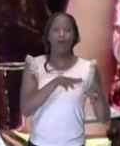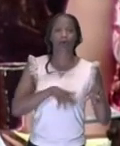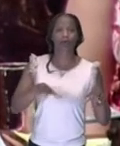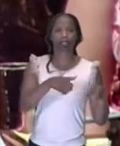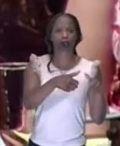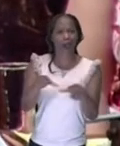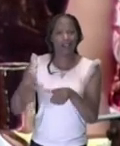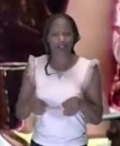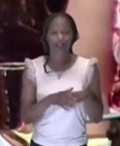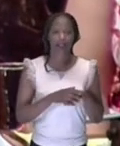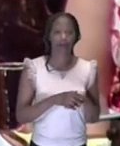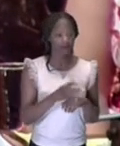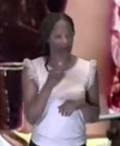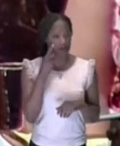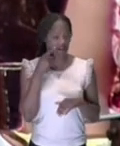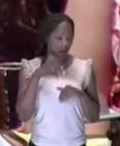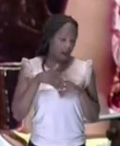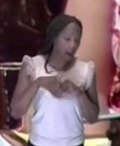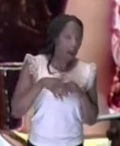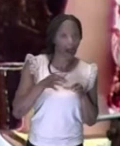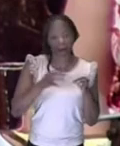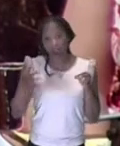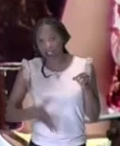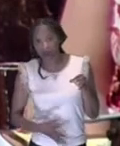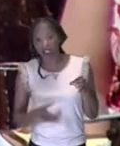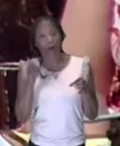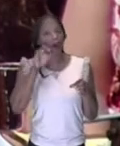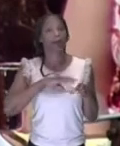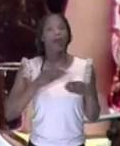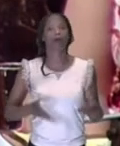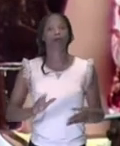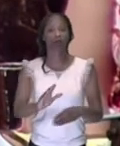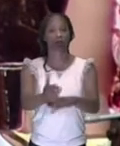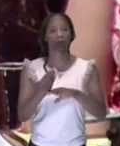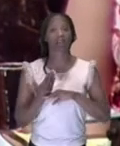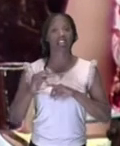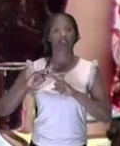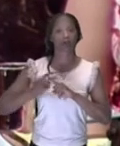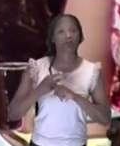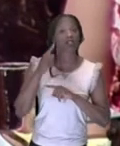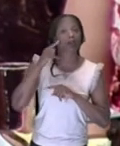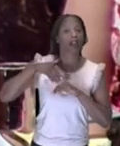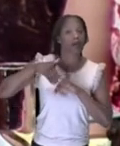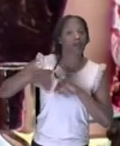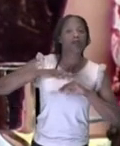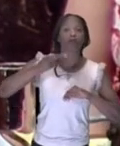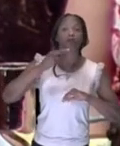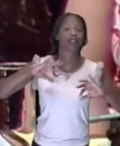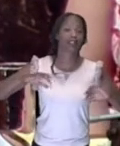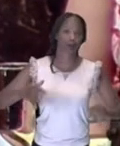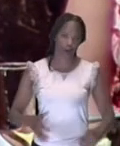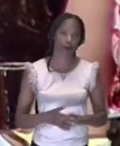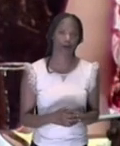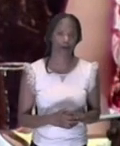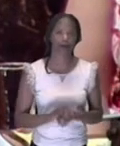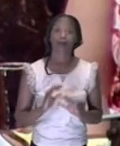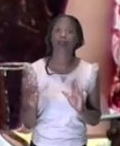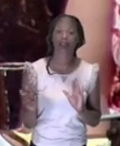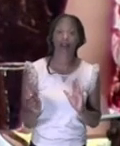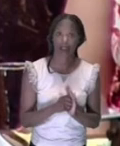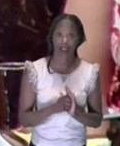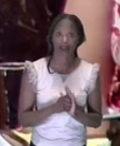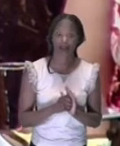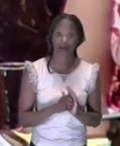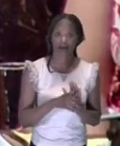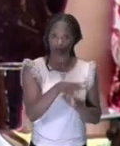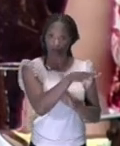verrons au résultat, c'est un outil que vous nous présentez aujourd'hui, nous verrons au résultat comment vous l'utilisez. Parce qu'en réalité, à partir du moment où vous décidez